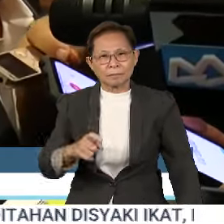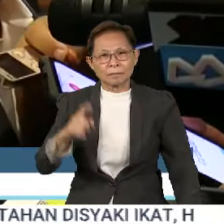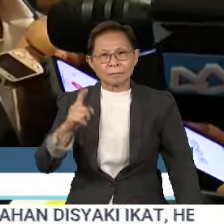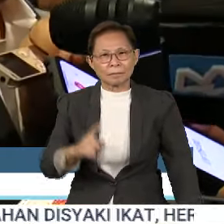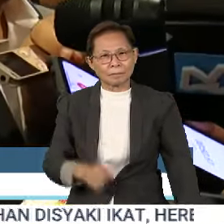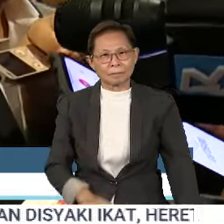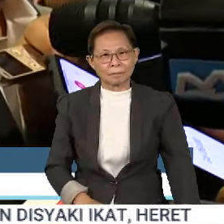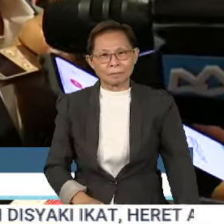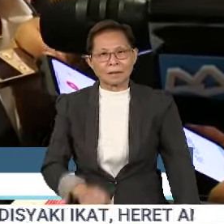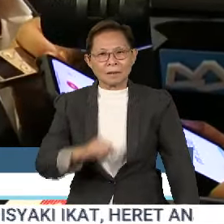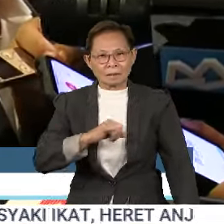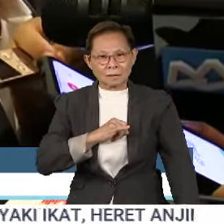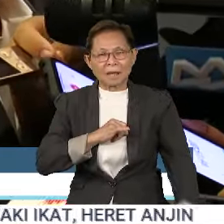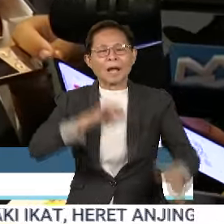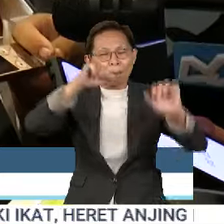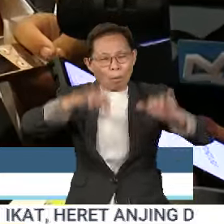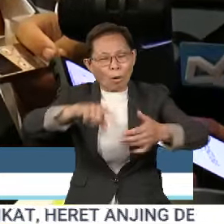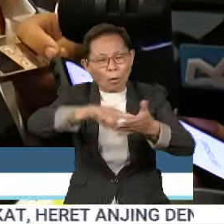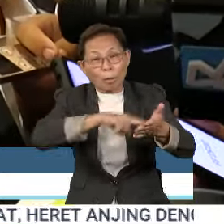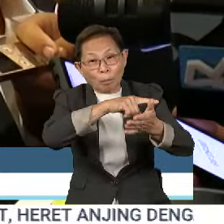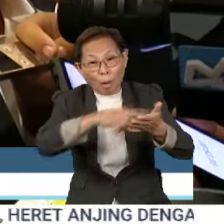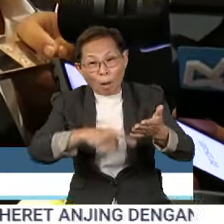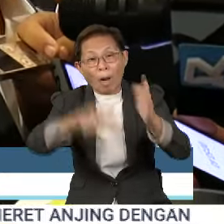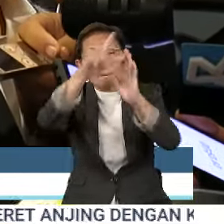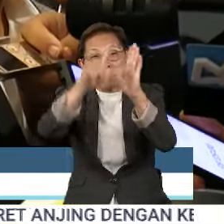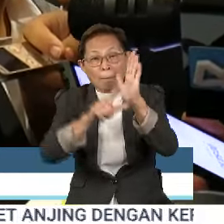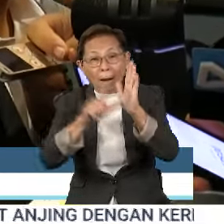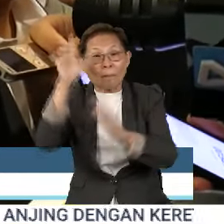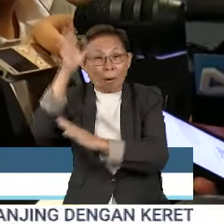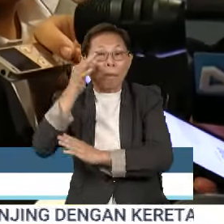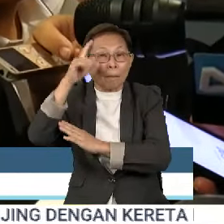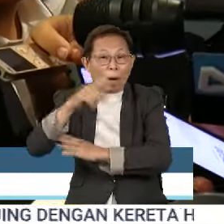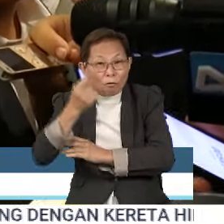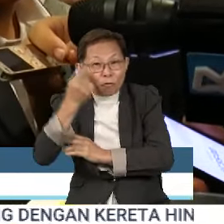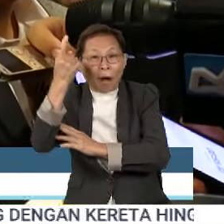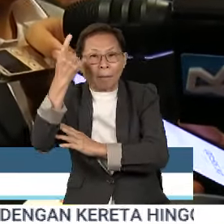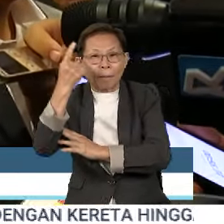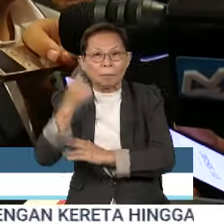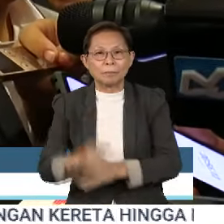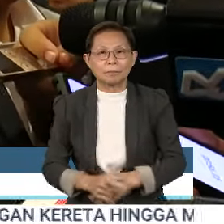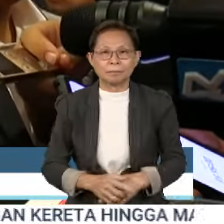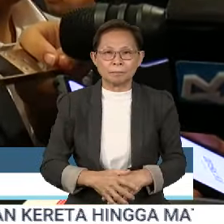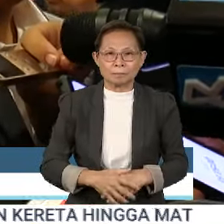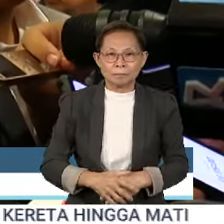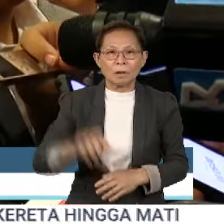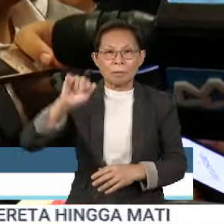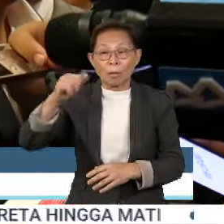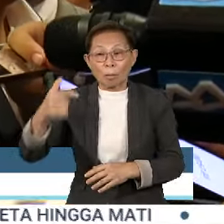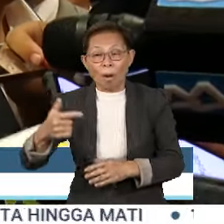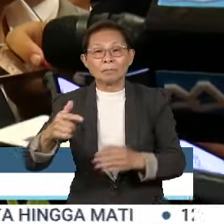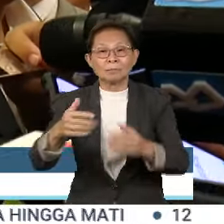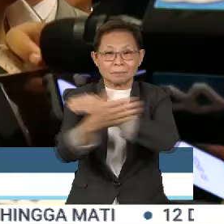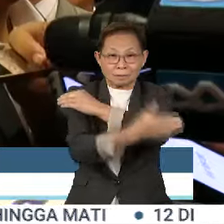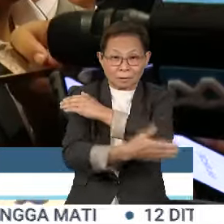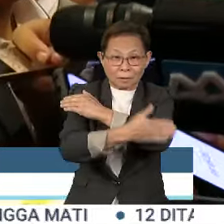undangan. Saya boleh komen ini berdasarkan ulasan Peguam Negara yang cukup keras dalam bidang